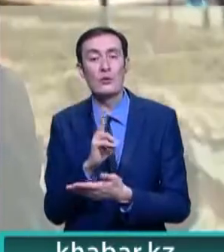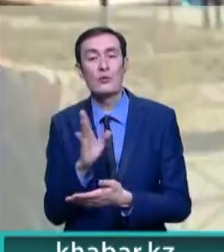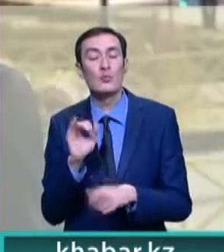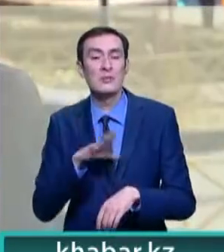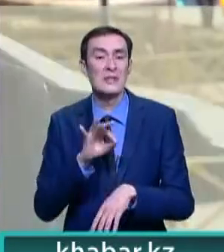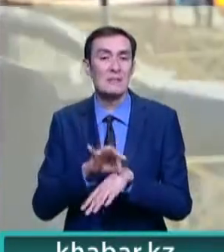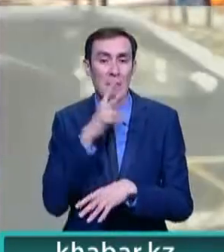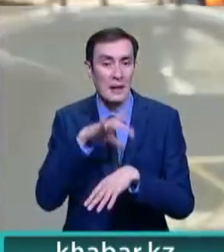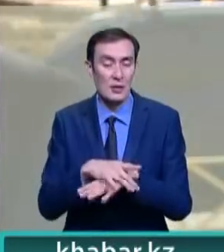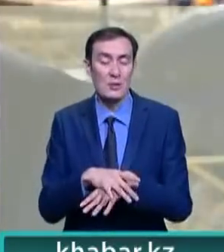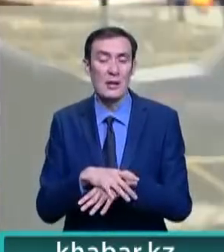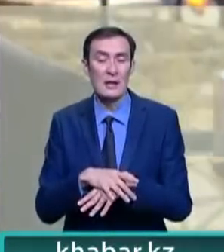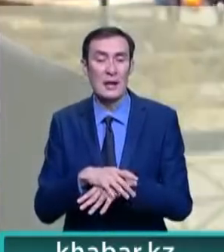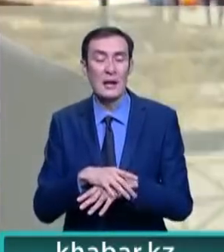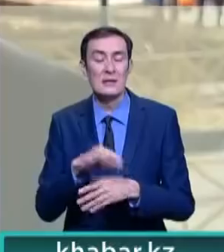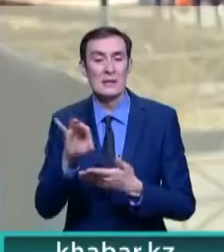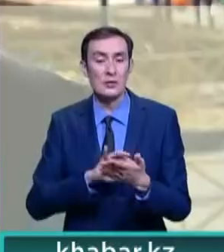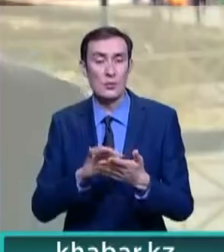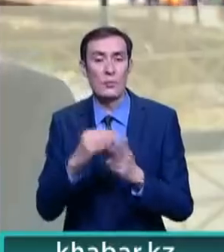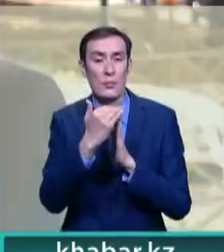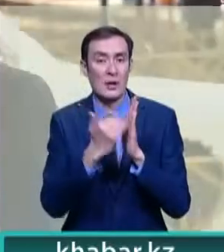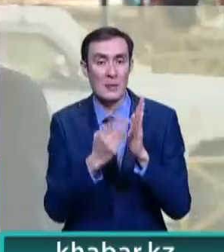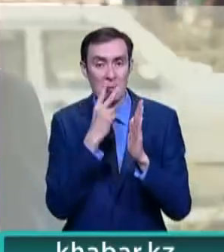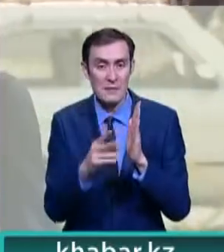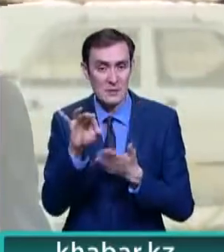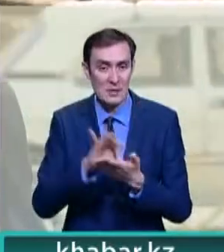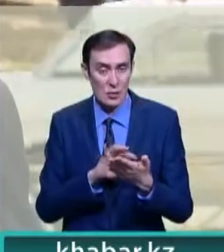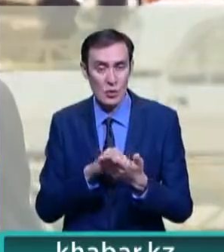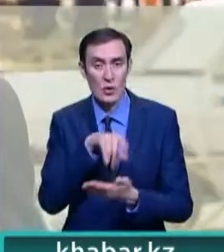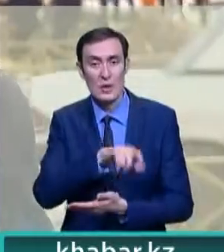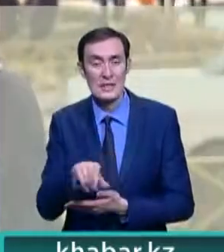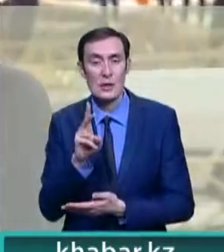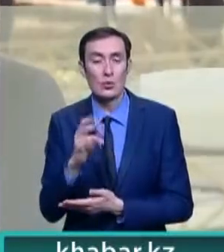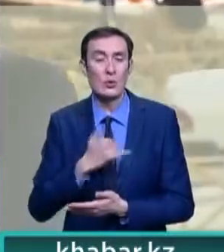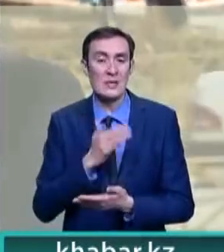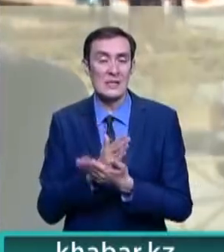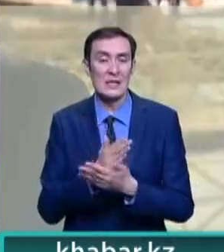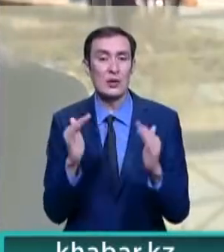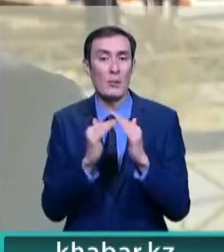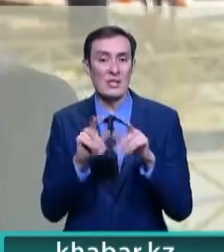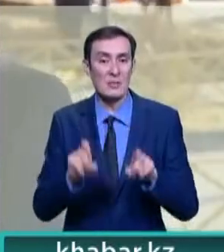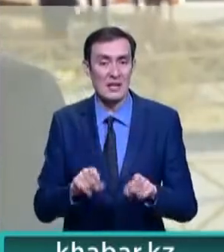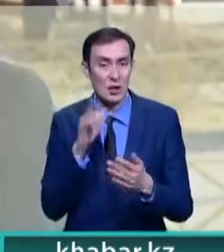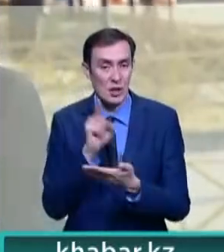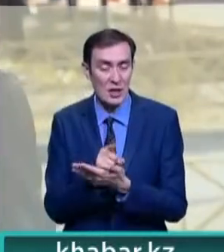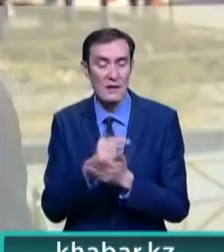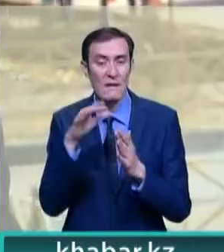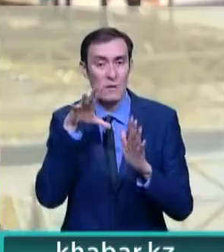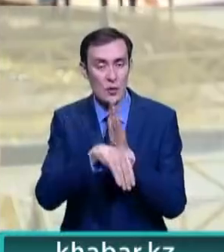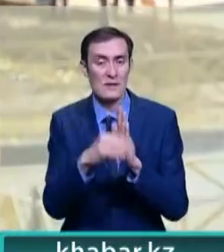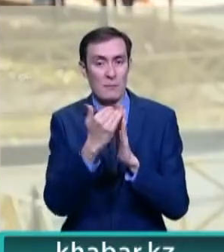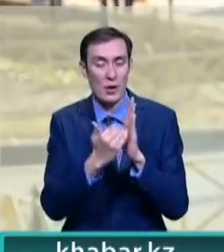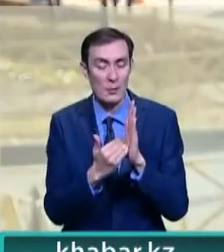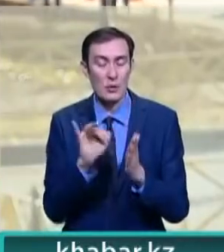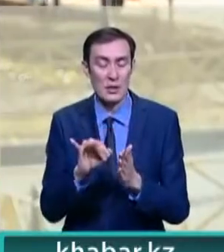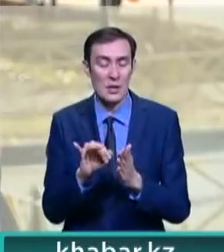То есть на электронно-цифровой программе мы видим все лица, которые у нас находятся на домашнем карантине, они у нас вносятся в приложение, и